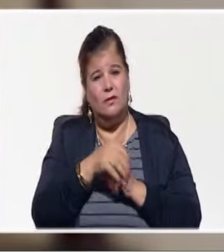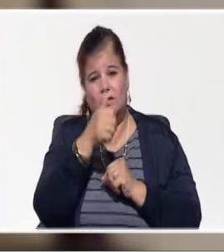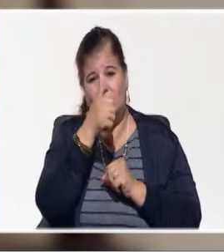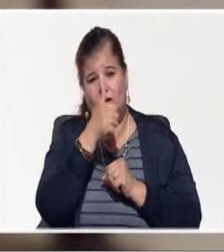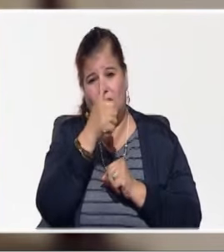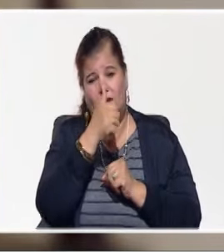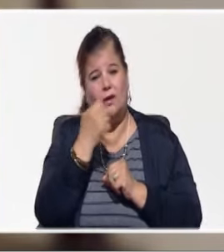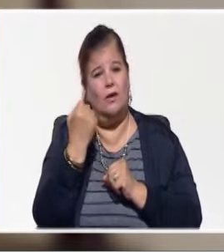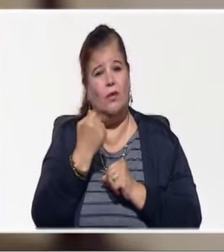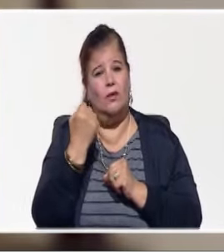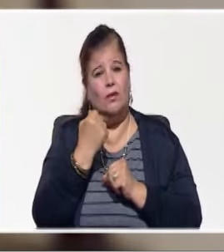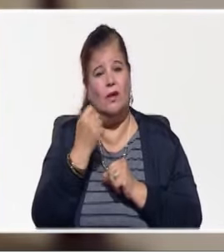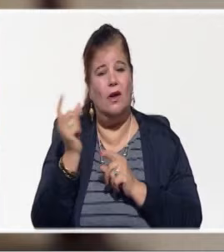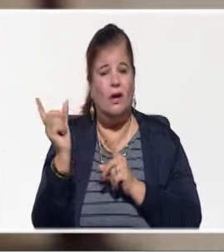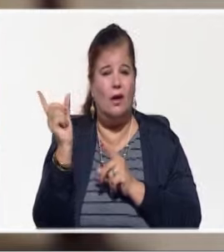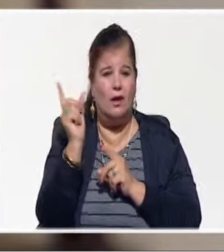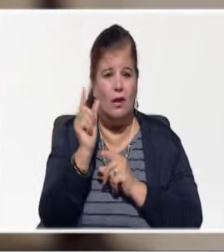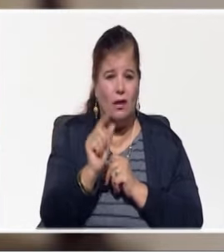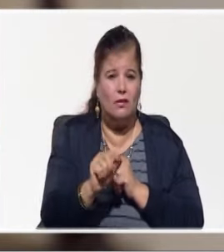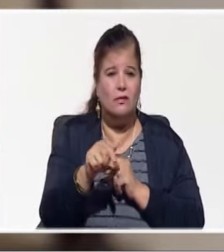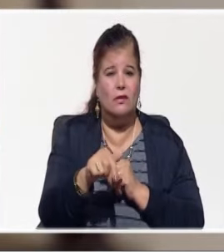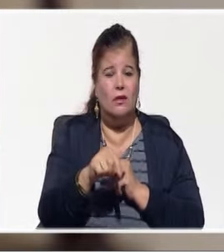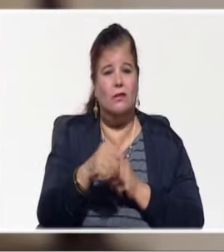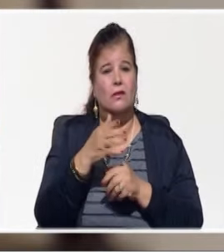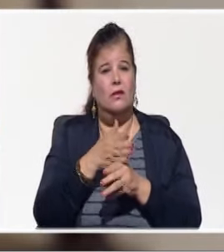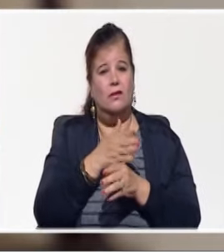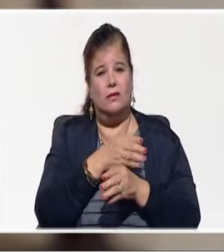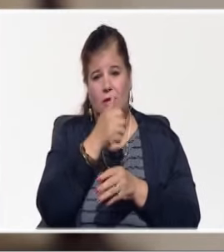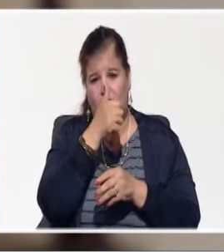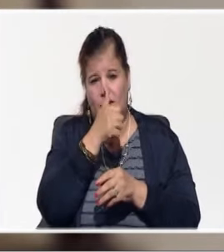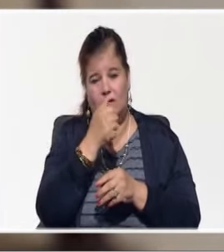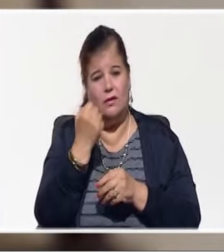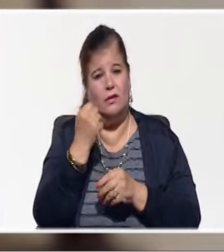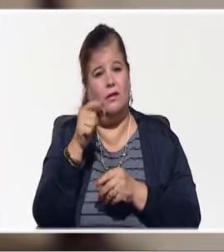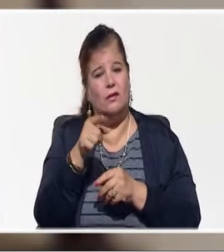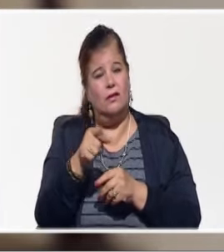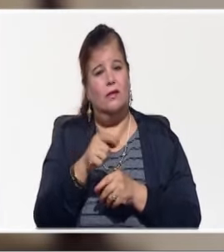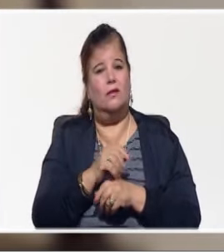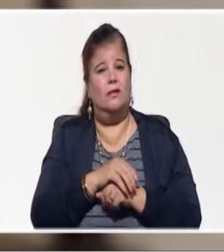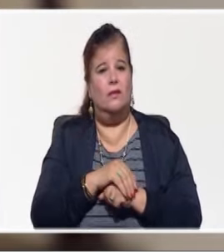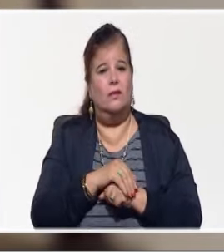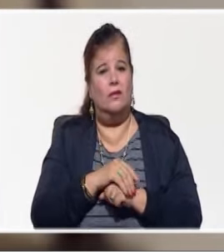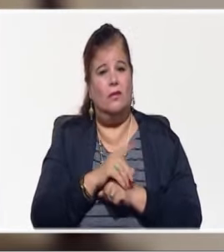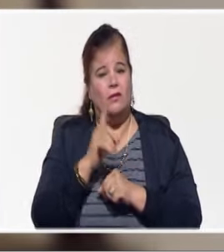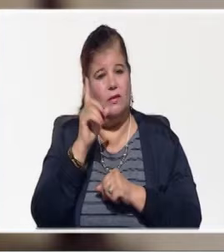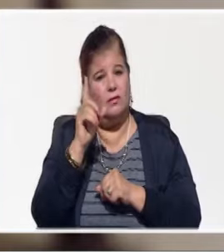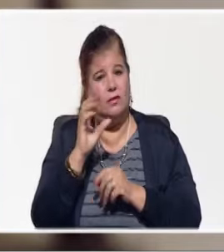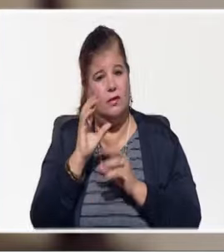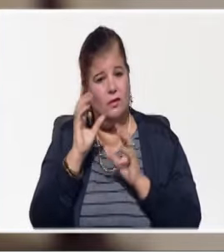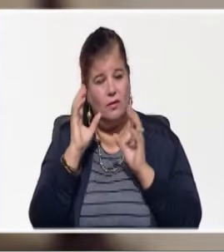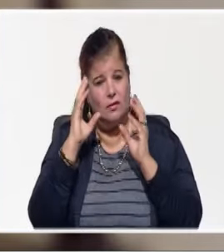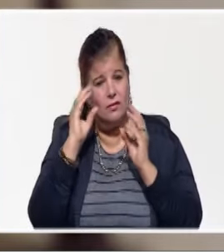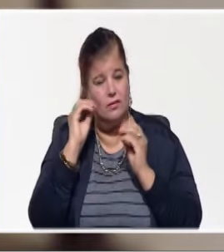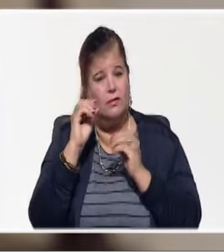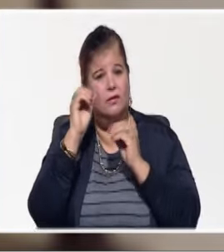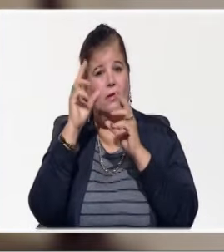عليها ولحد النهارده زعلانين عليها وحزن عليها. ربنا ينور لها طريقها، ربنا